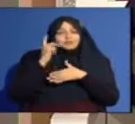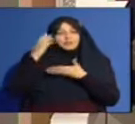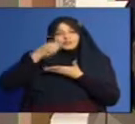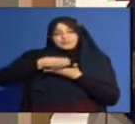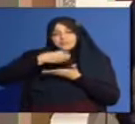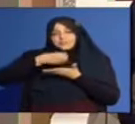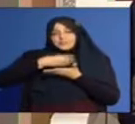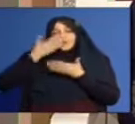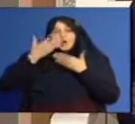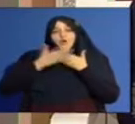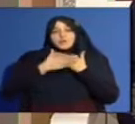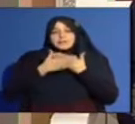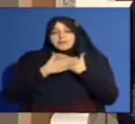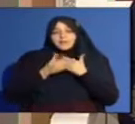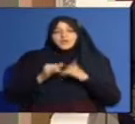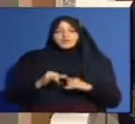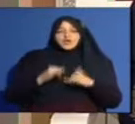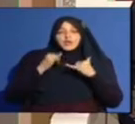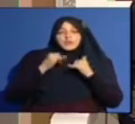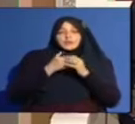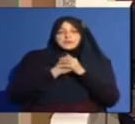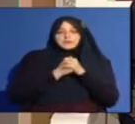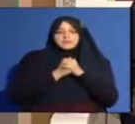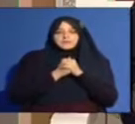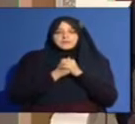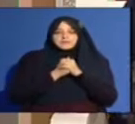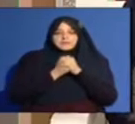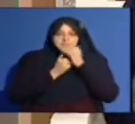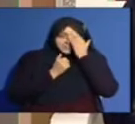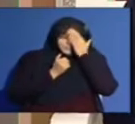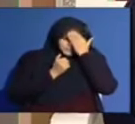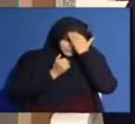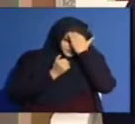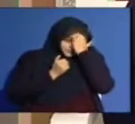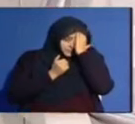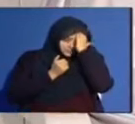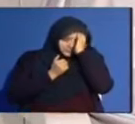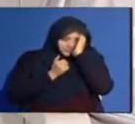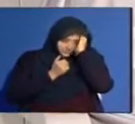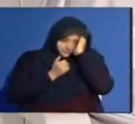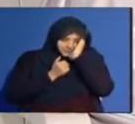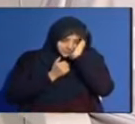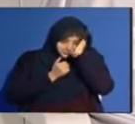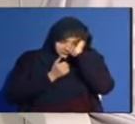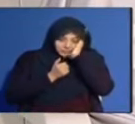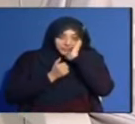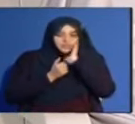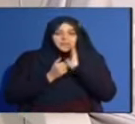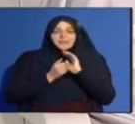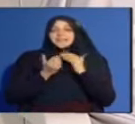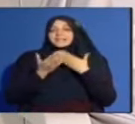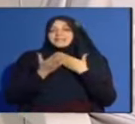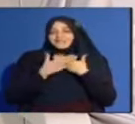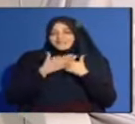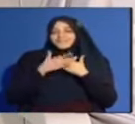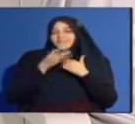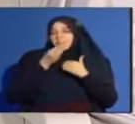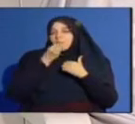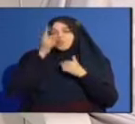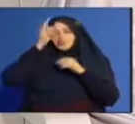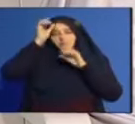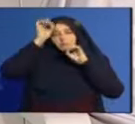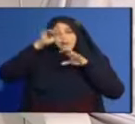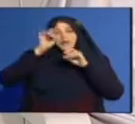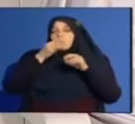تتلخص في نصيحة للشباب المهاجر. نعم. والله نصيحتك يا كريم جزاك الله خير من فرنسا نصيحة